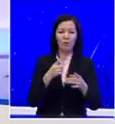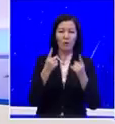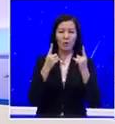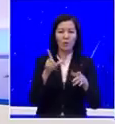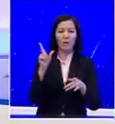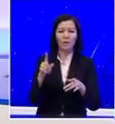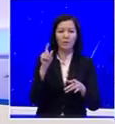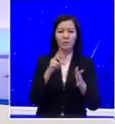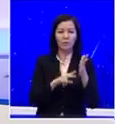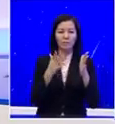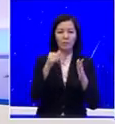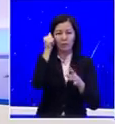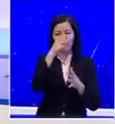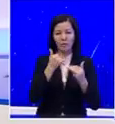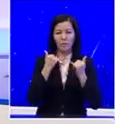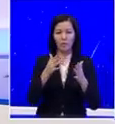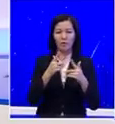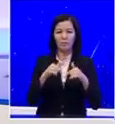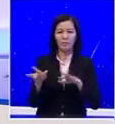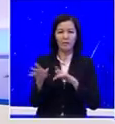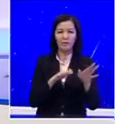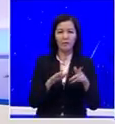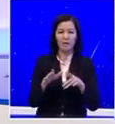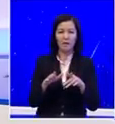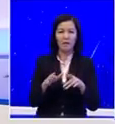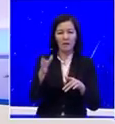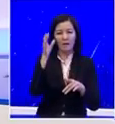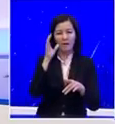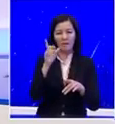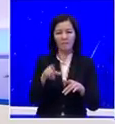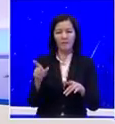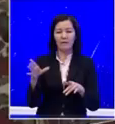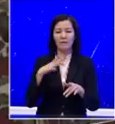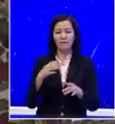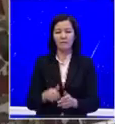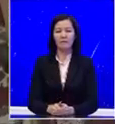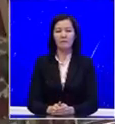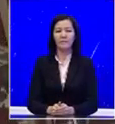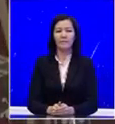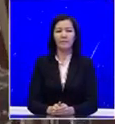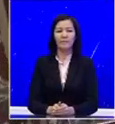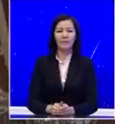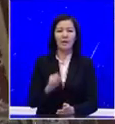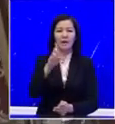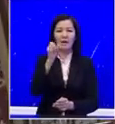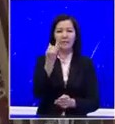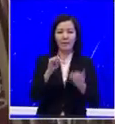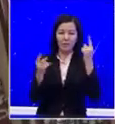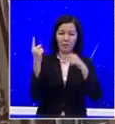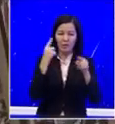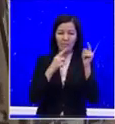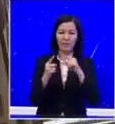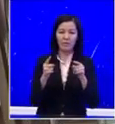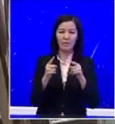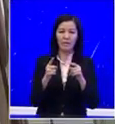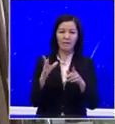ақынның 175 жылдығына орай ұйымдастырылған шараға белгілі ғалымдар қатысты. Хакім Абайдың шығармашылық мұрасы